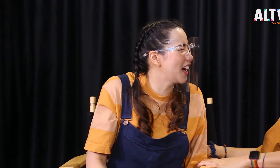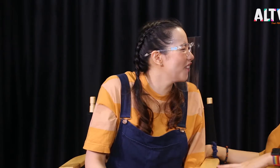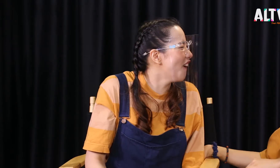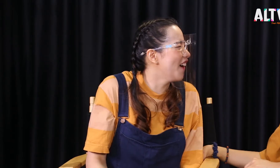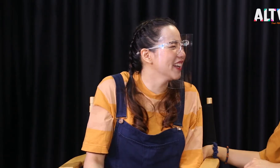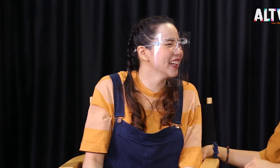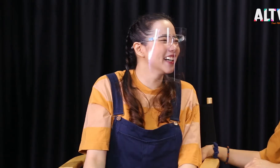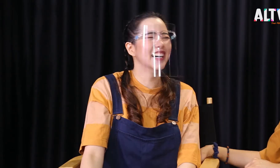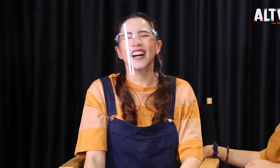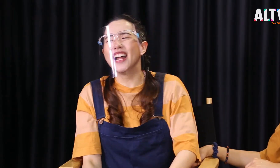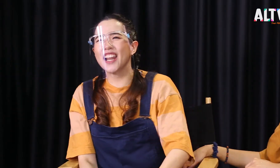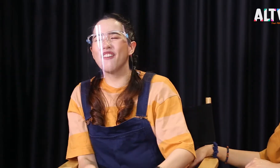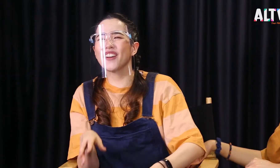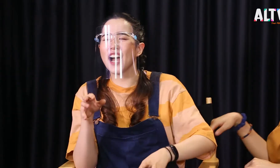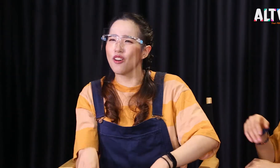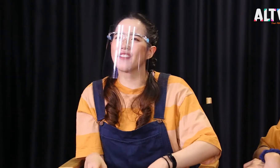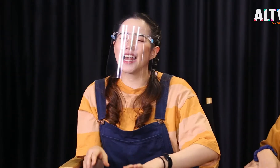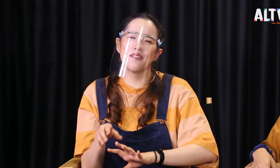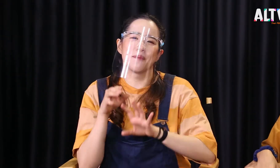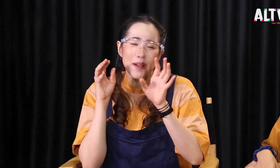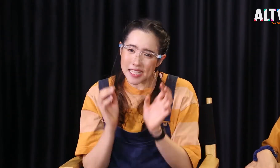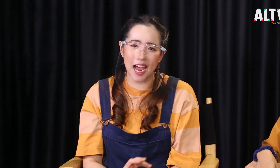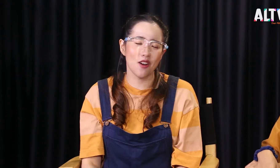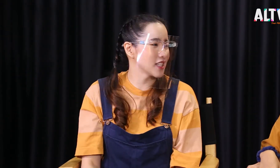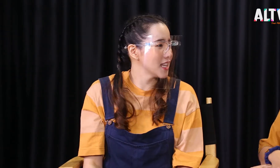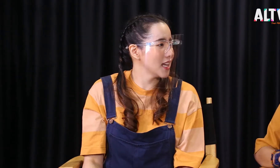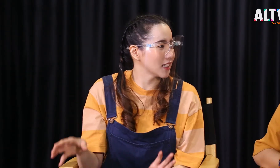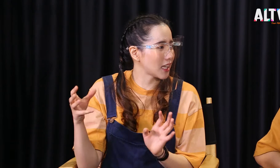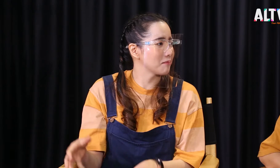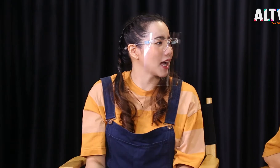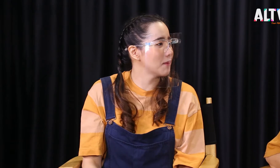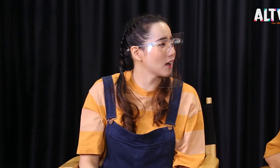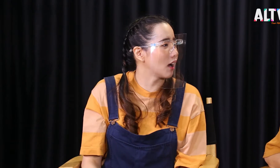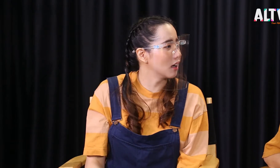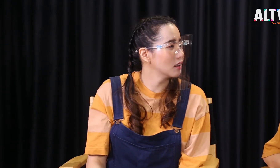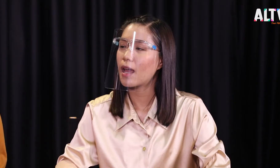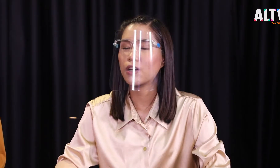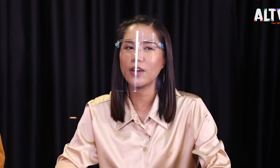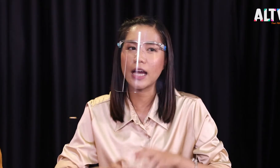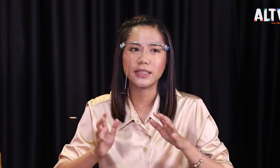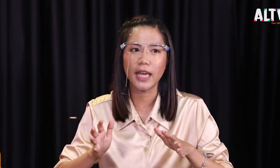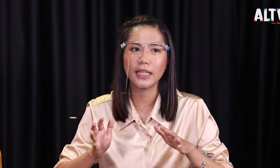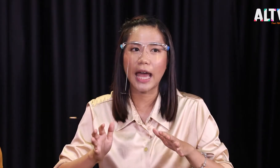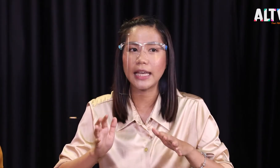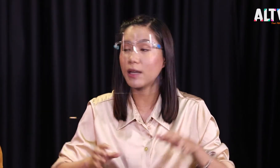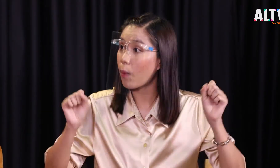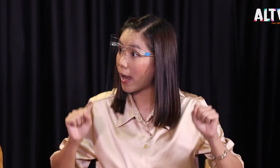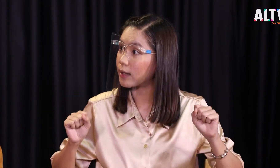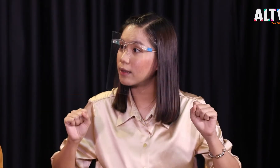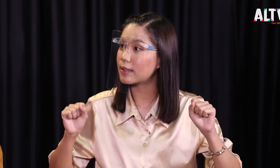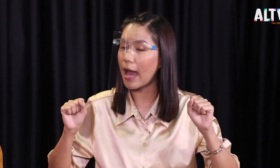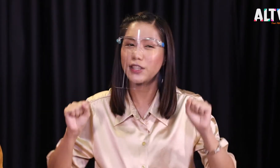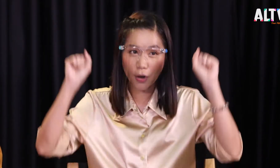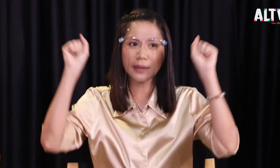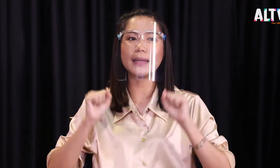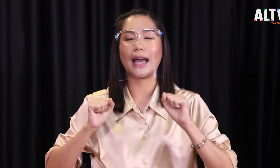หมดเลยค่ะควอนแล้วการออกกำลังกายแบบไม่ใช้ออกซิเจนเนี่ยทำยังไงได้บ้างหรอคะ ก็อย่างเช่นการเล่นเวท